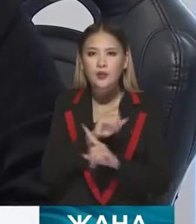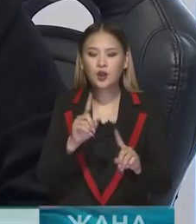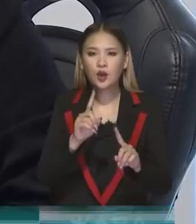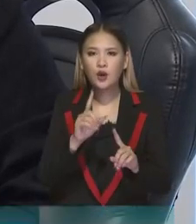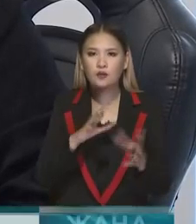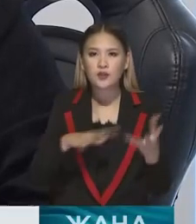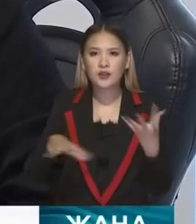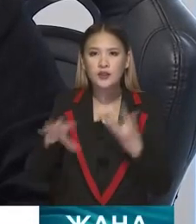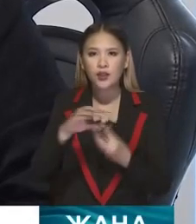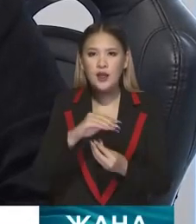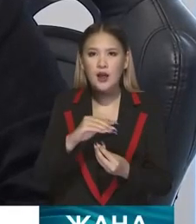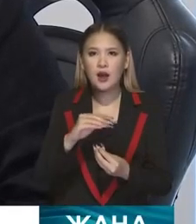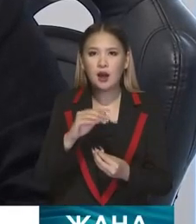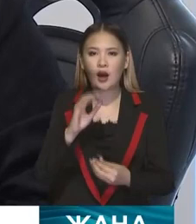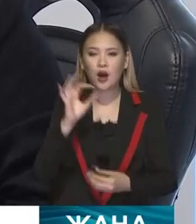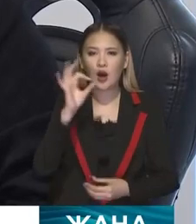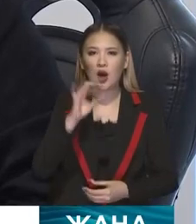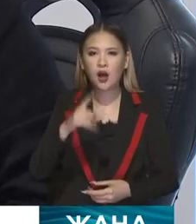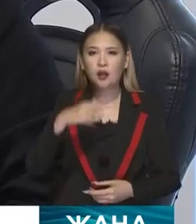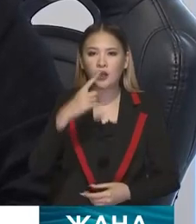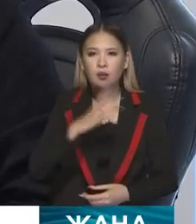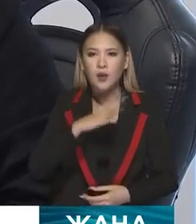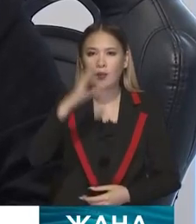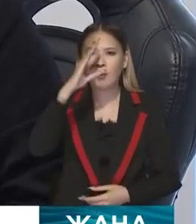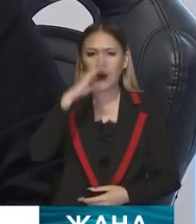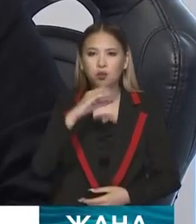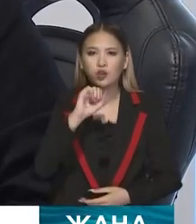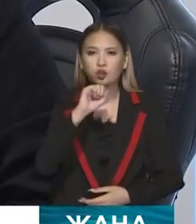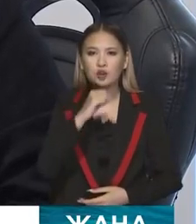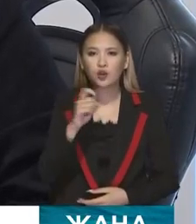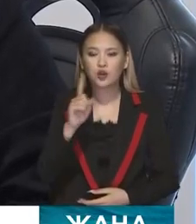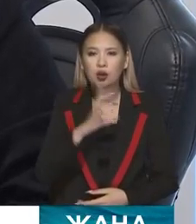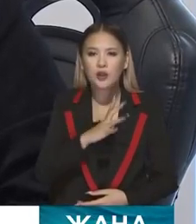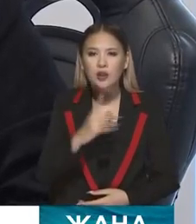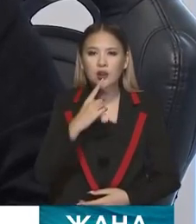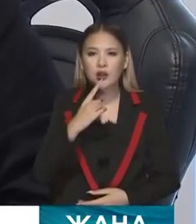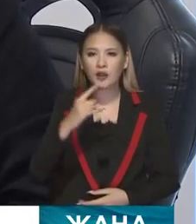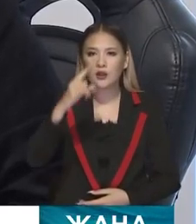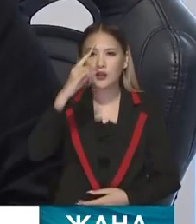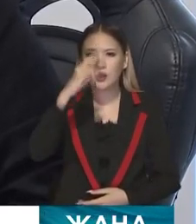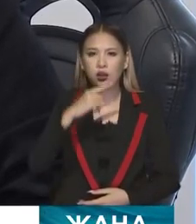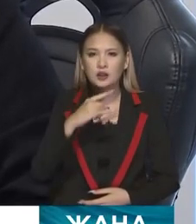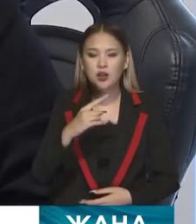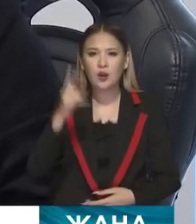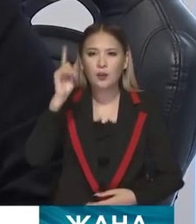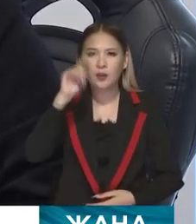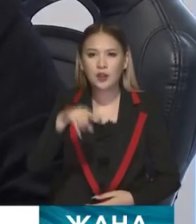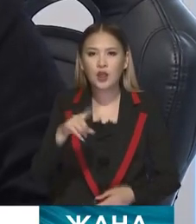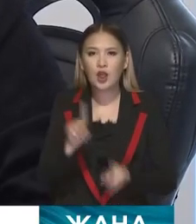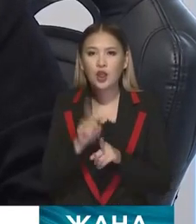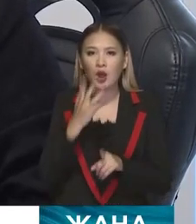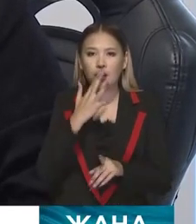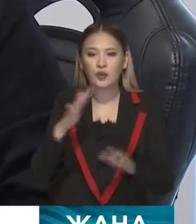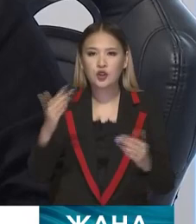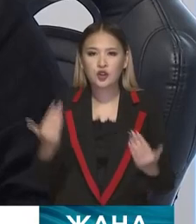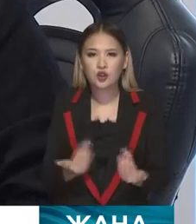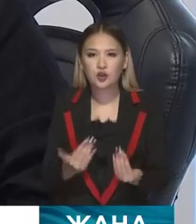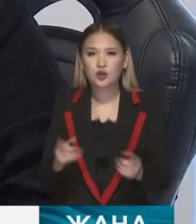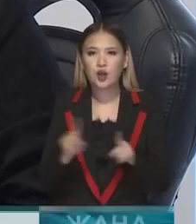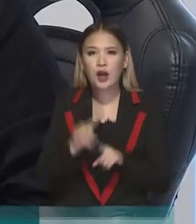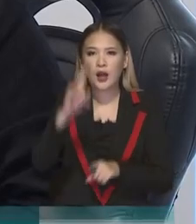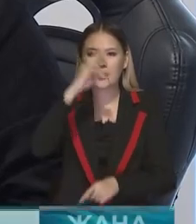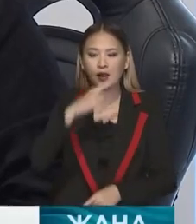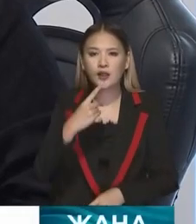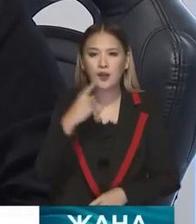көбі аталарынан айтып кеткен, әкелерінен айтып кеткен ана тілдерін әлі күнге дейін білуінде, шетелде жүрсе де олар қазақ тілін